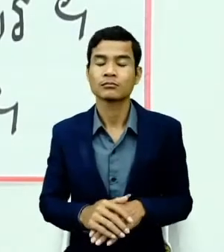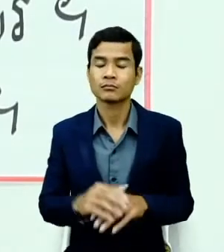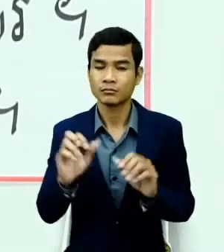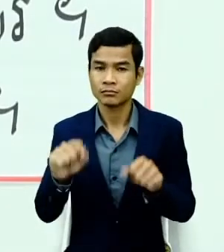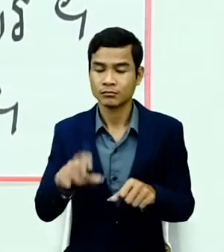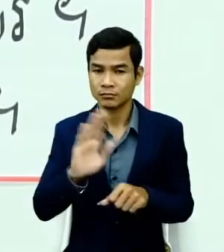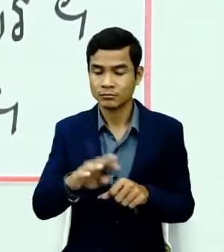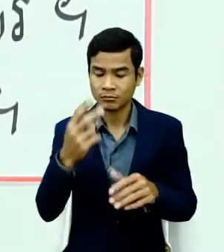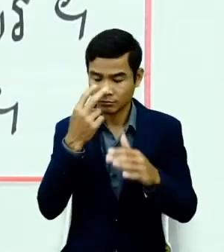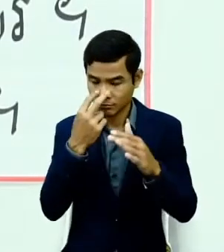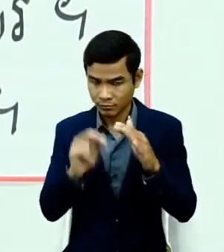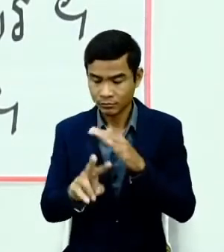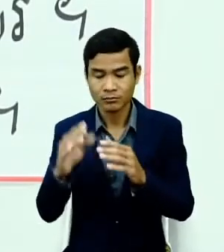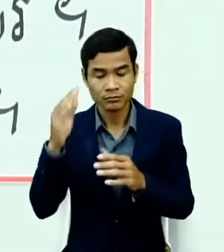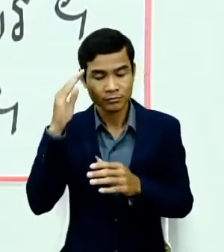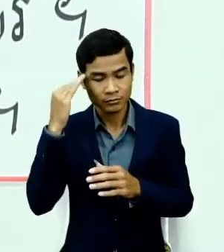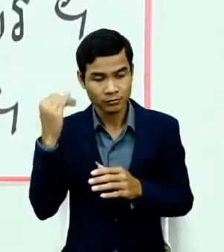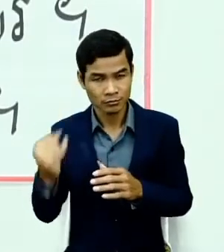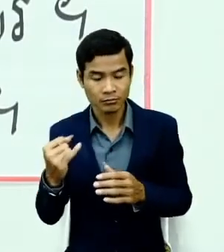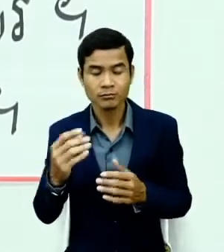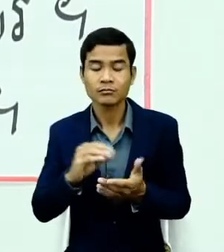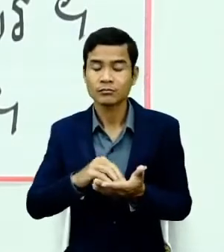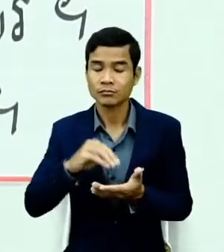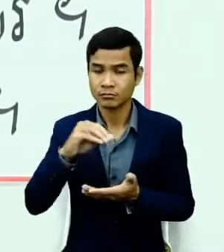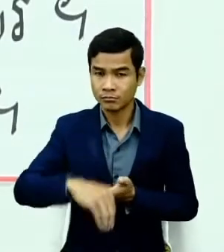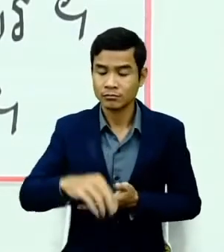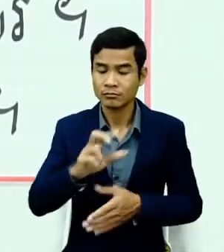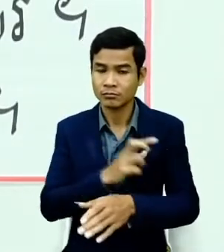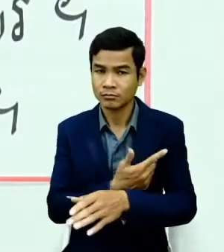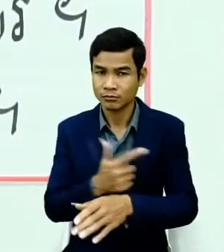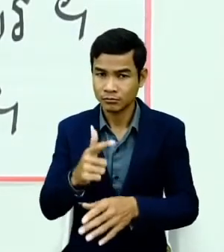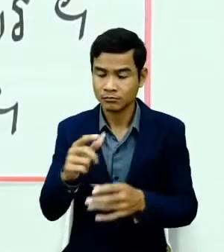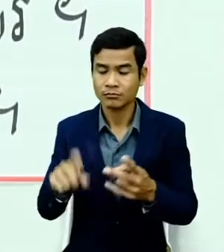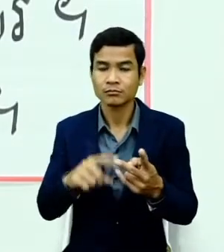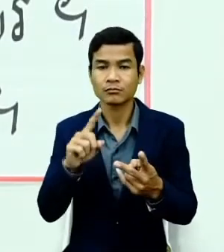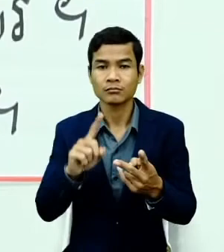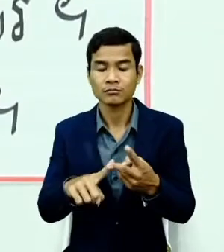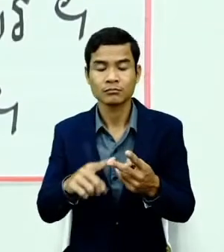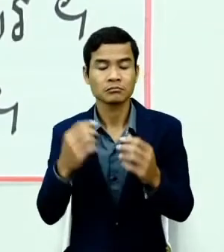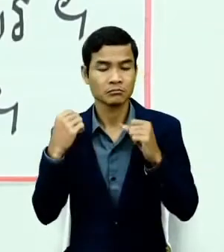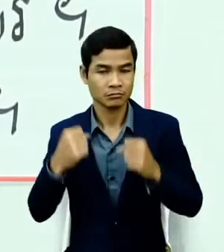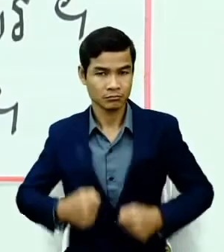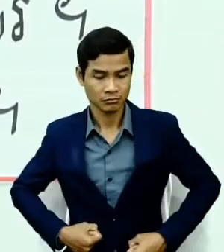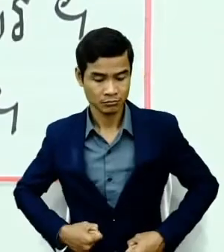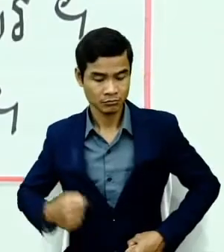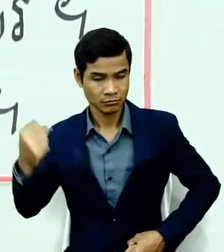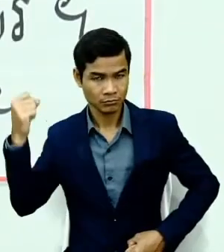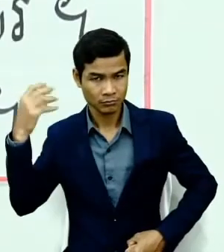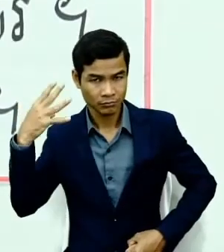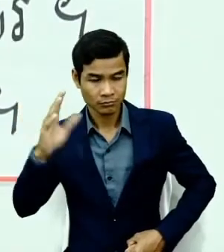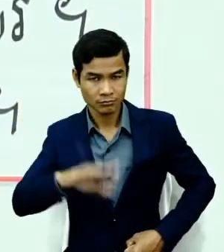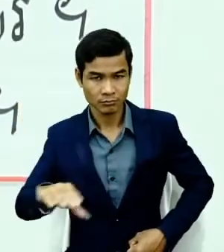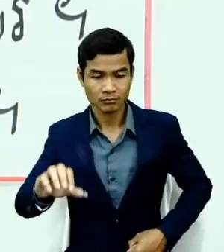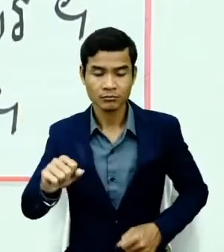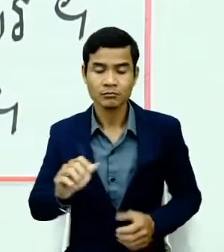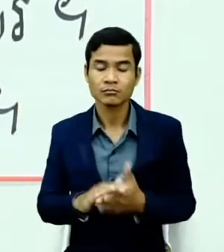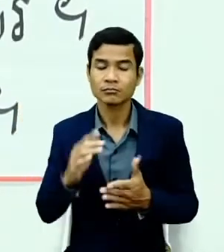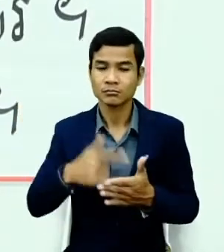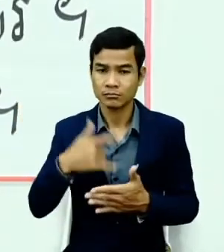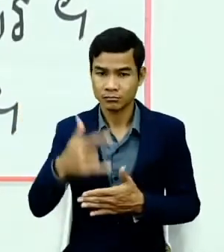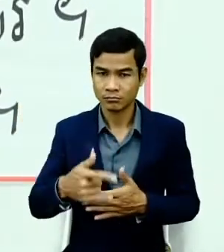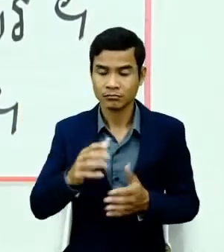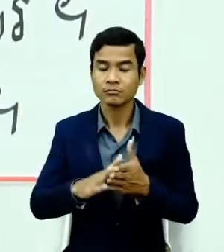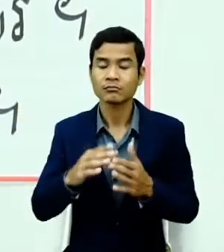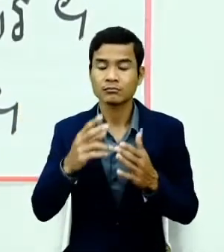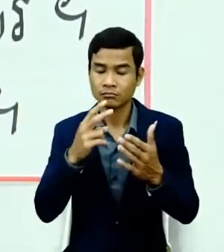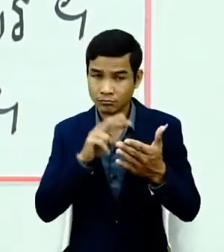កូនទស្សទាយថាកុមារហ្នឹងគាត់ដាំជីហើយគាត់មានកផាទៀតចាអញ្ចឹងក្រោយពេលយើងអានអត្ថ